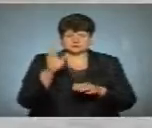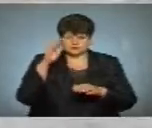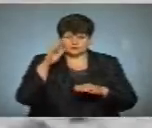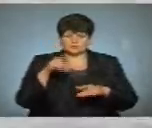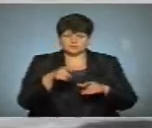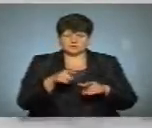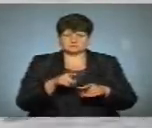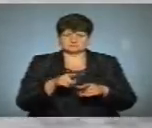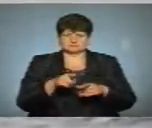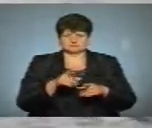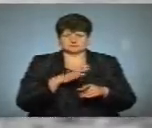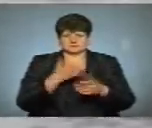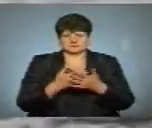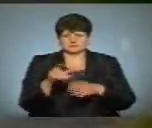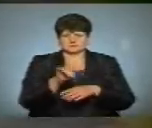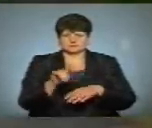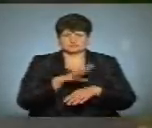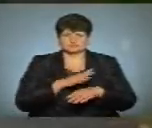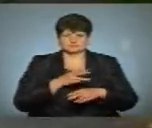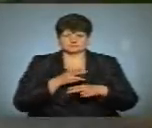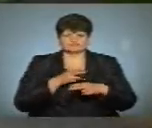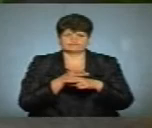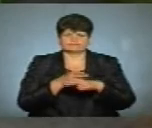там був затор.